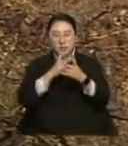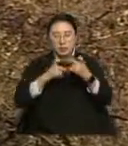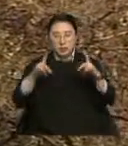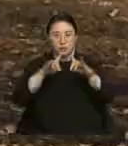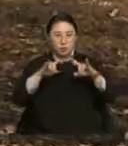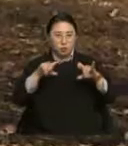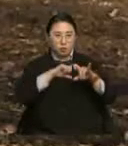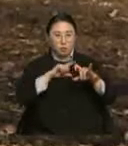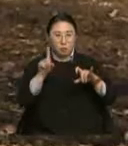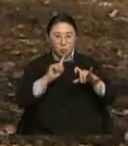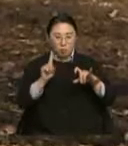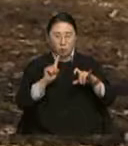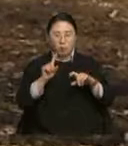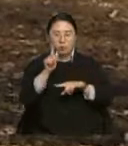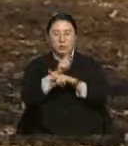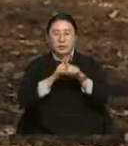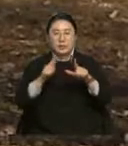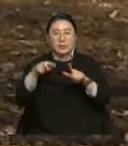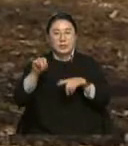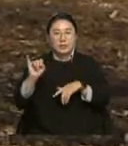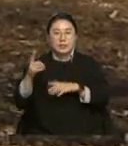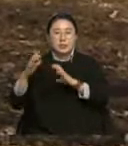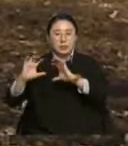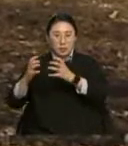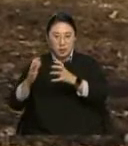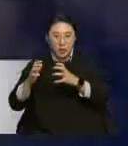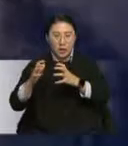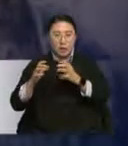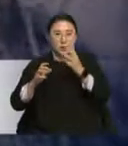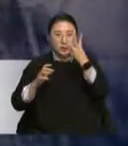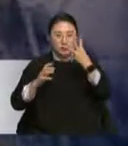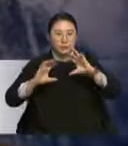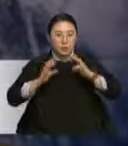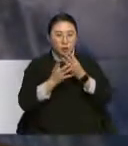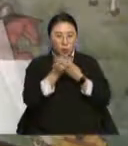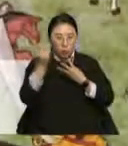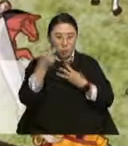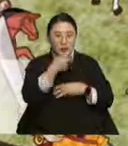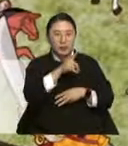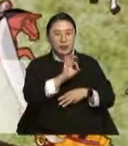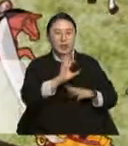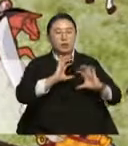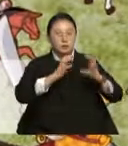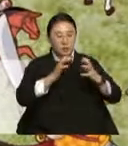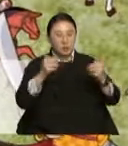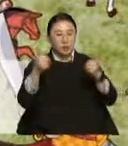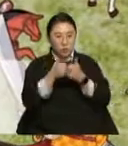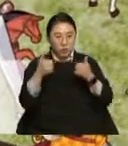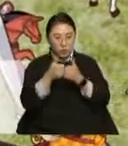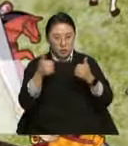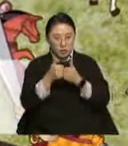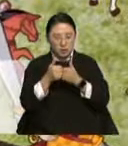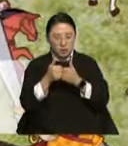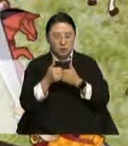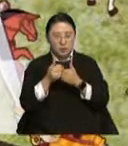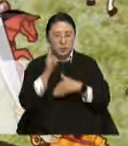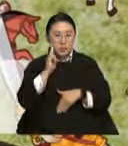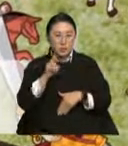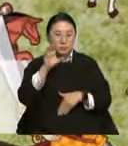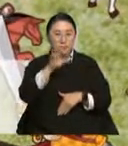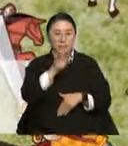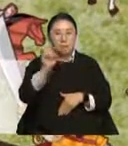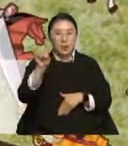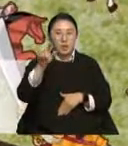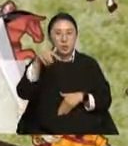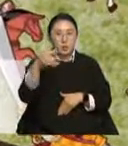곳입니다. 대전리 산성은 신라가 삼국통일 과정에서 당나라와 벌인 나당전쟁의 최대 격전, 매초성